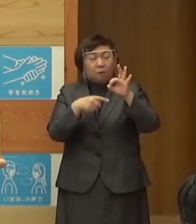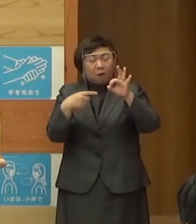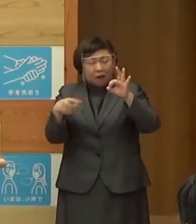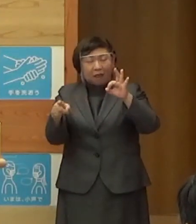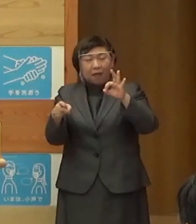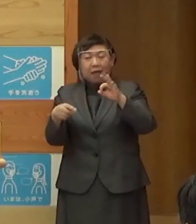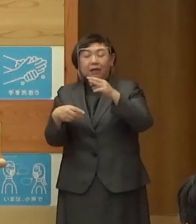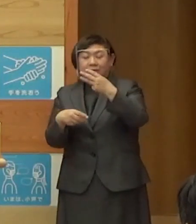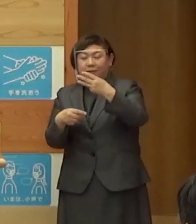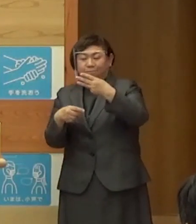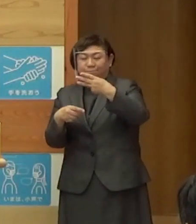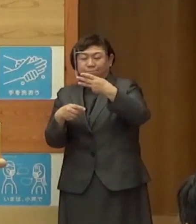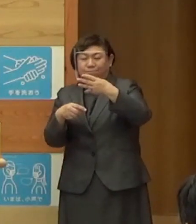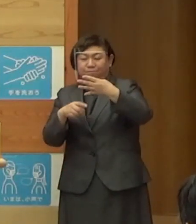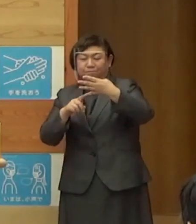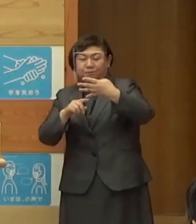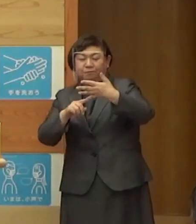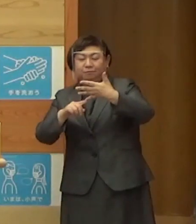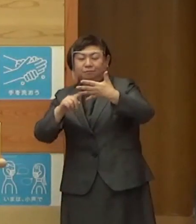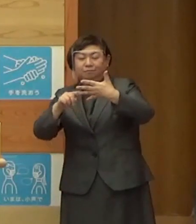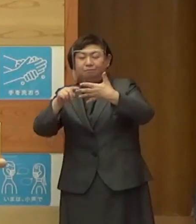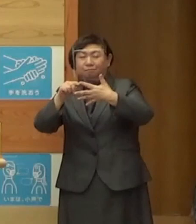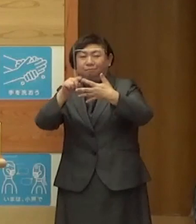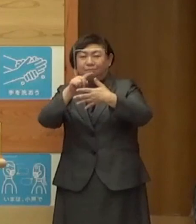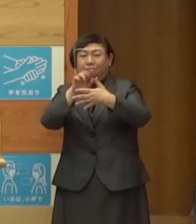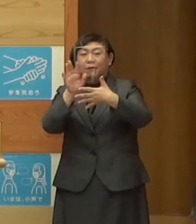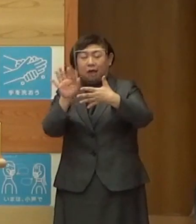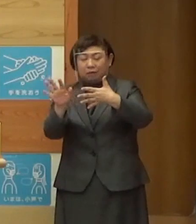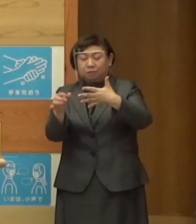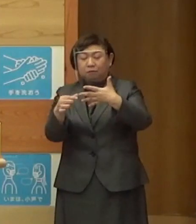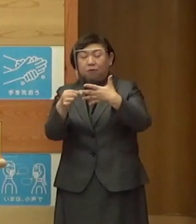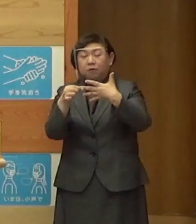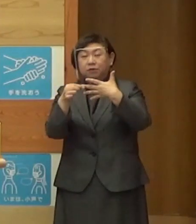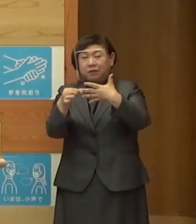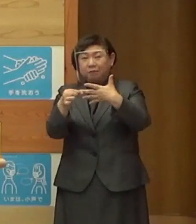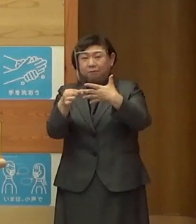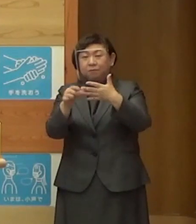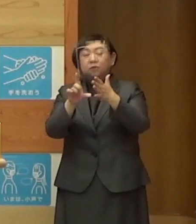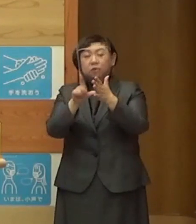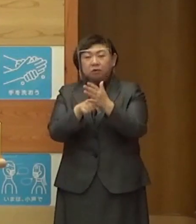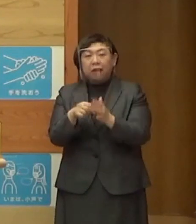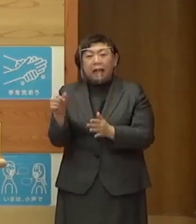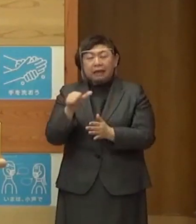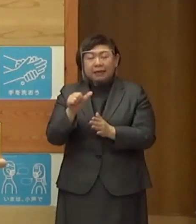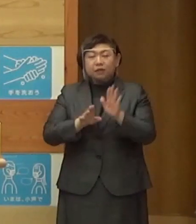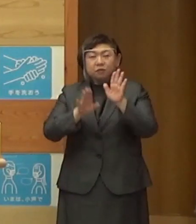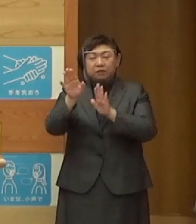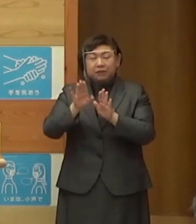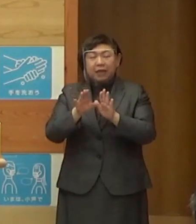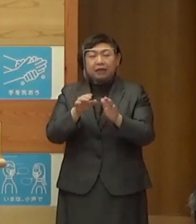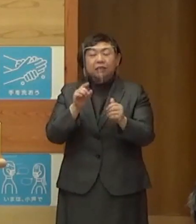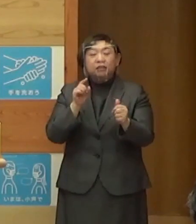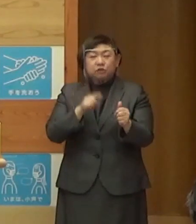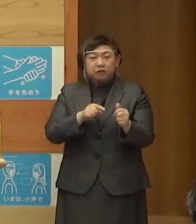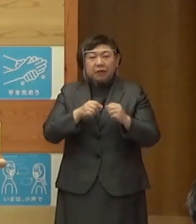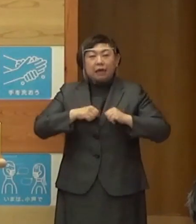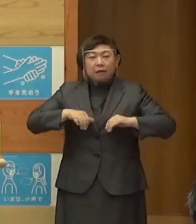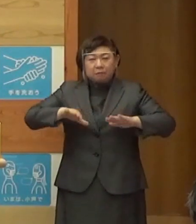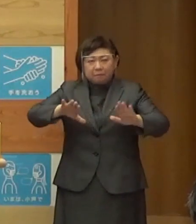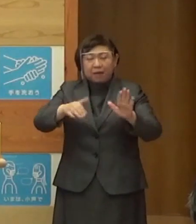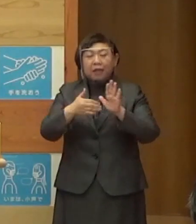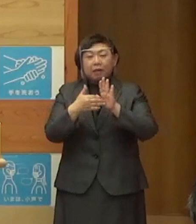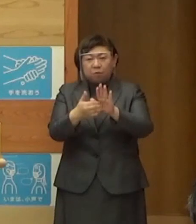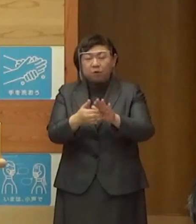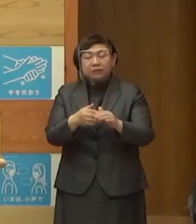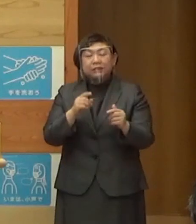レベル0からですね、4までの5段階あるんですけれども、このレベル3になりますと、緊急事態措置、まん延防止等重